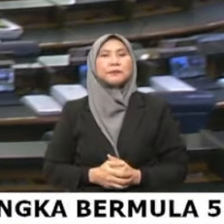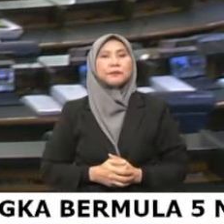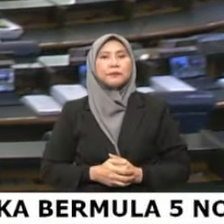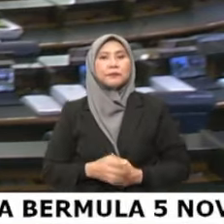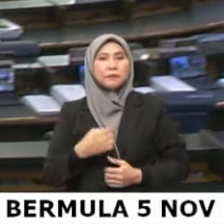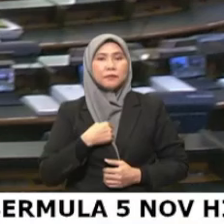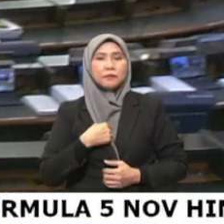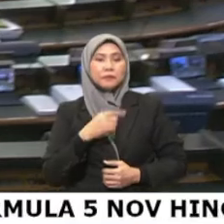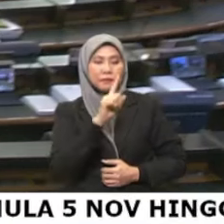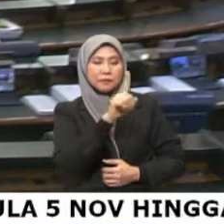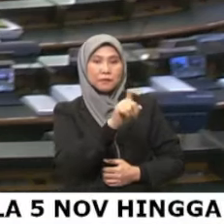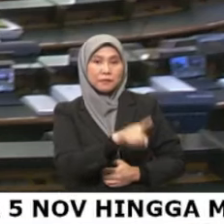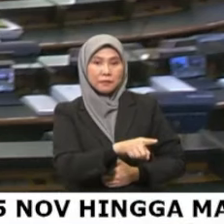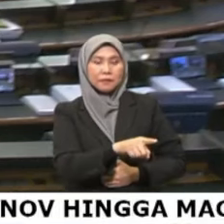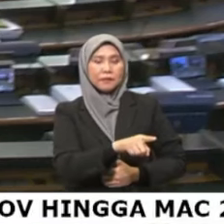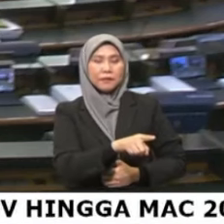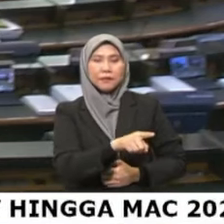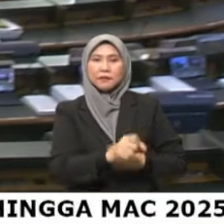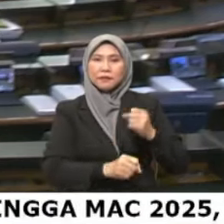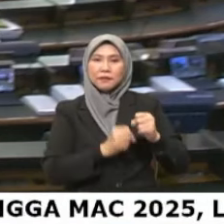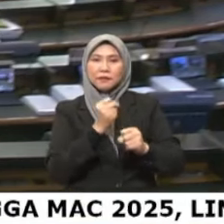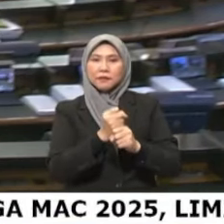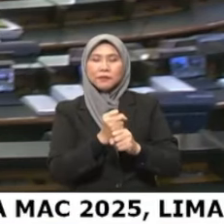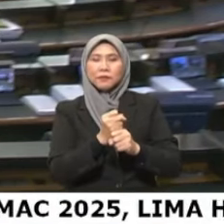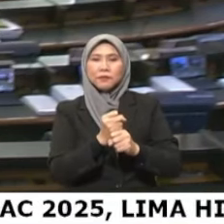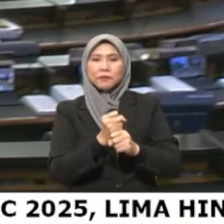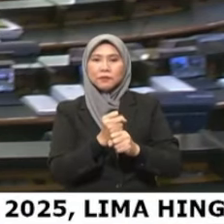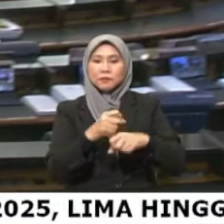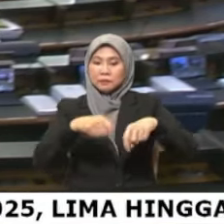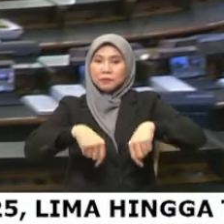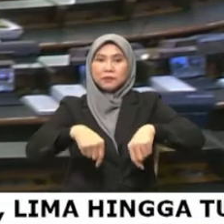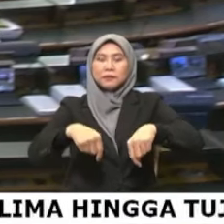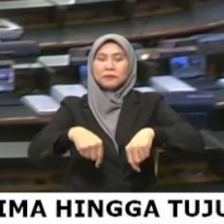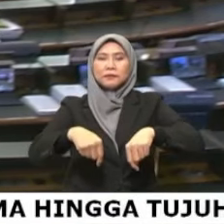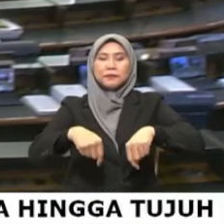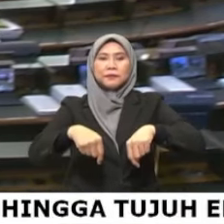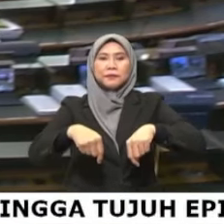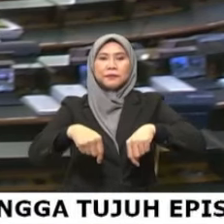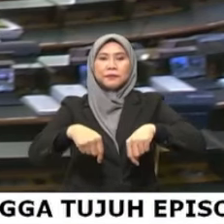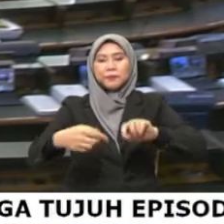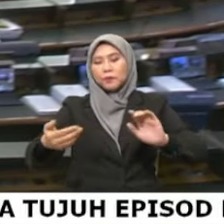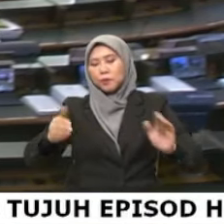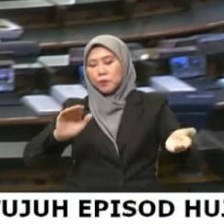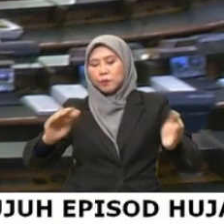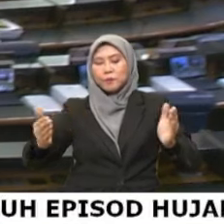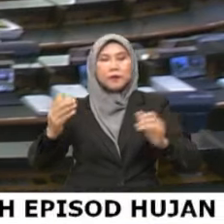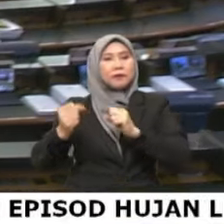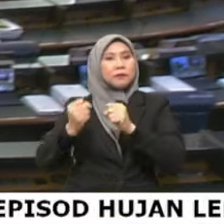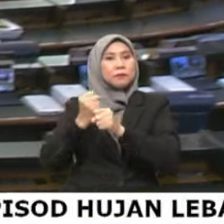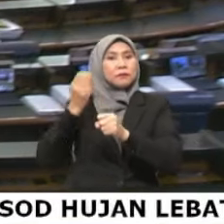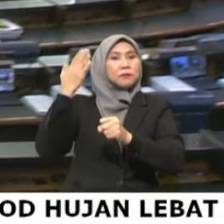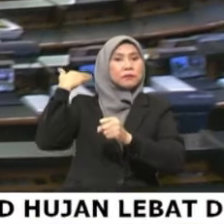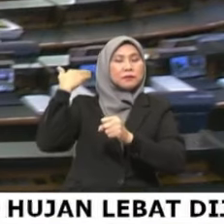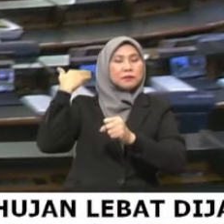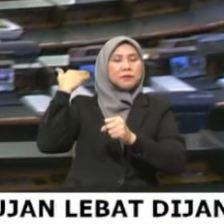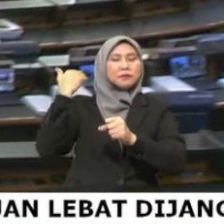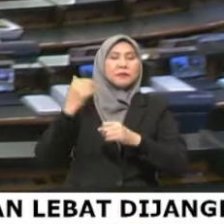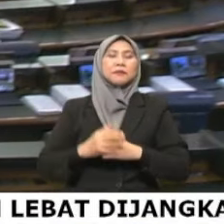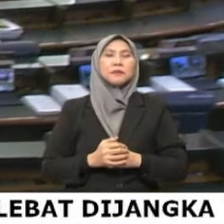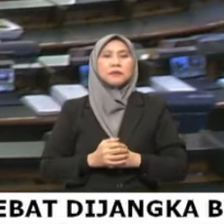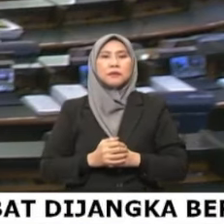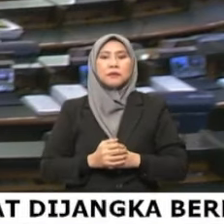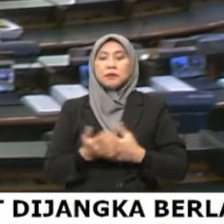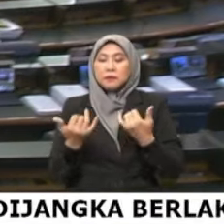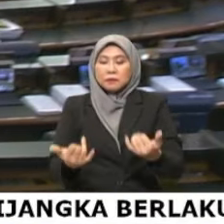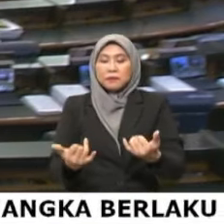Soalan saya, pada tahun inilah ya, berbanding tahun lepas, setakat ini